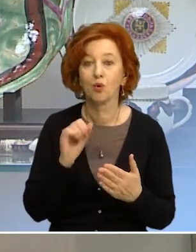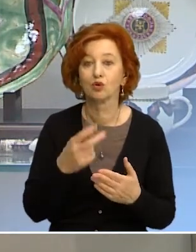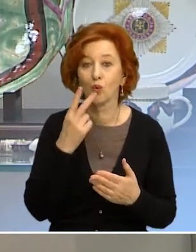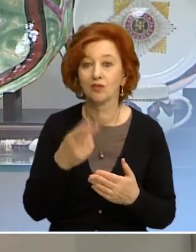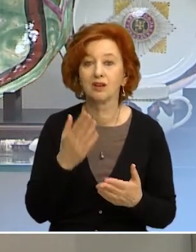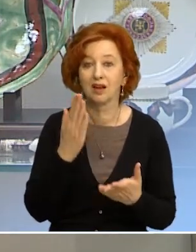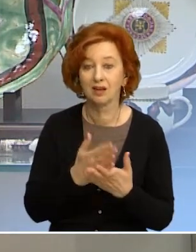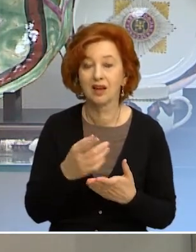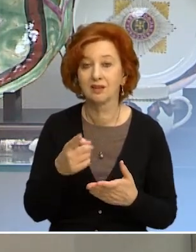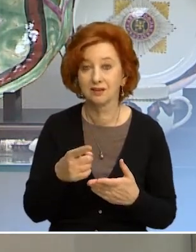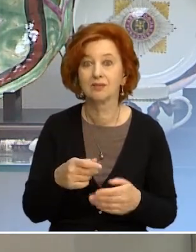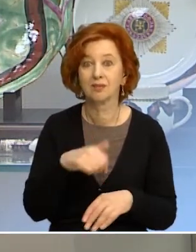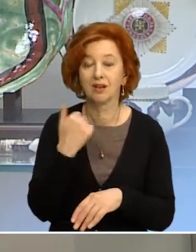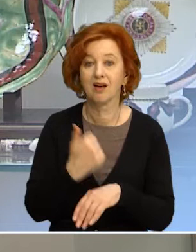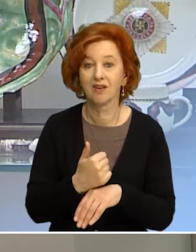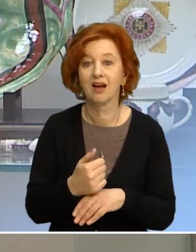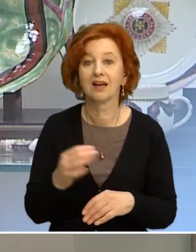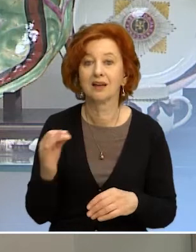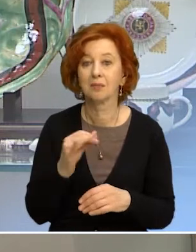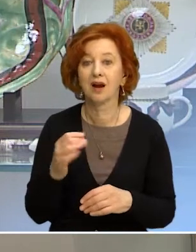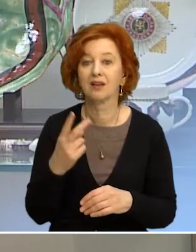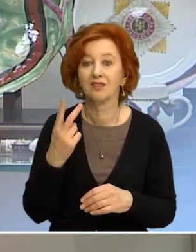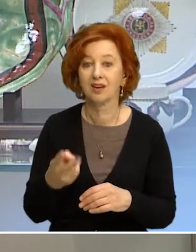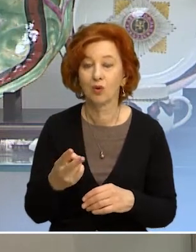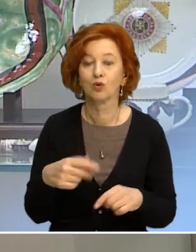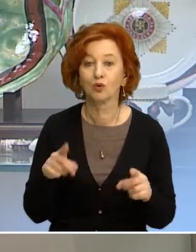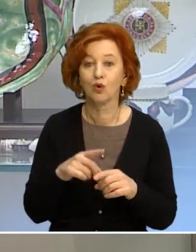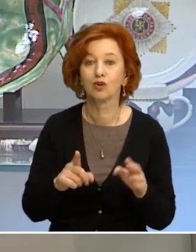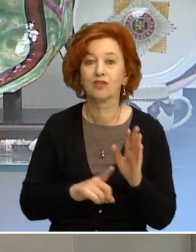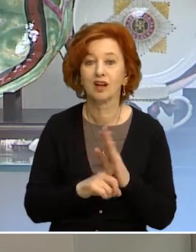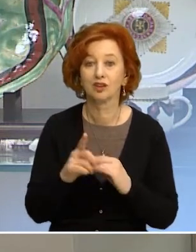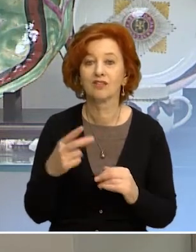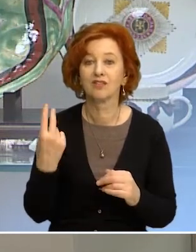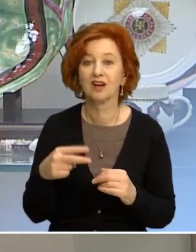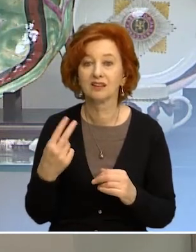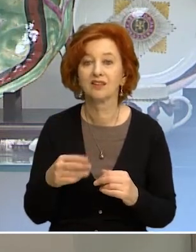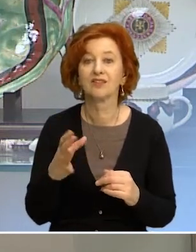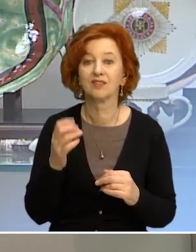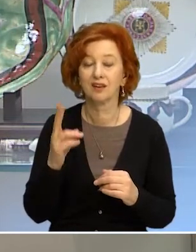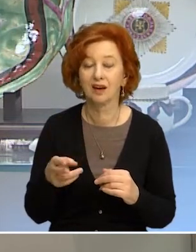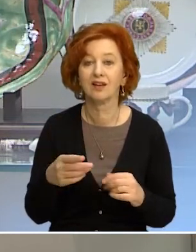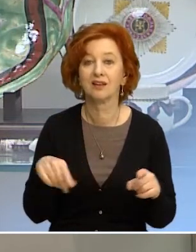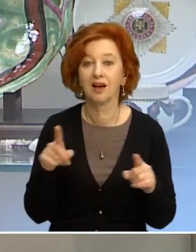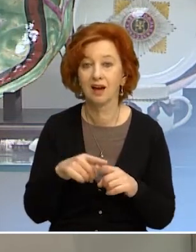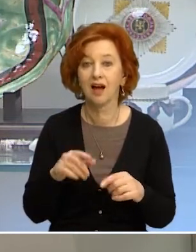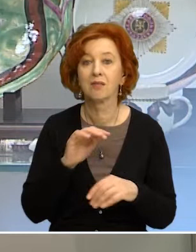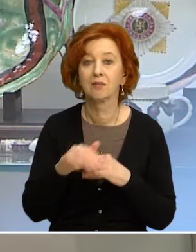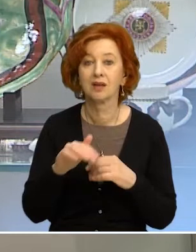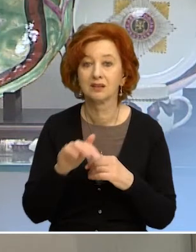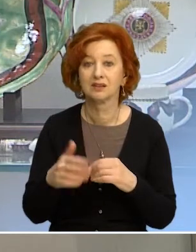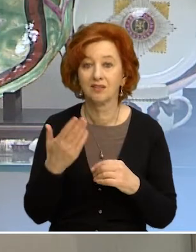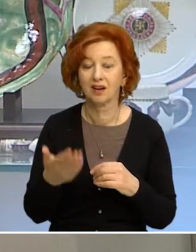можно увидеть даже вензель одного из императоров. Это император Николай II, то есть это начало 20 века. Такая